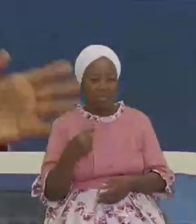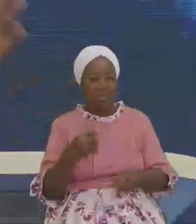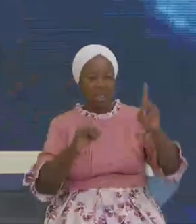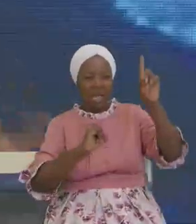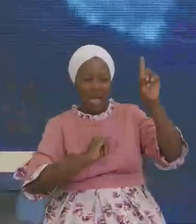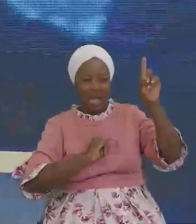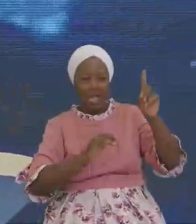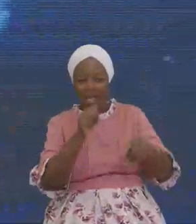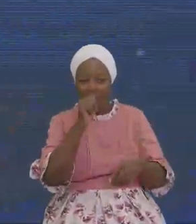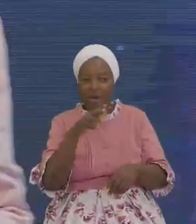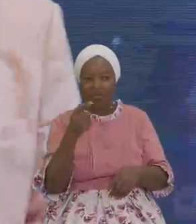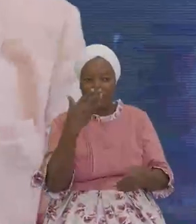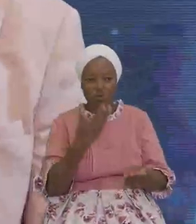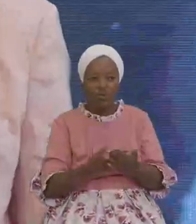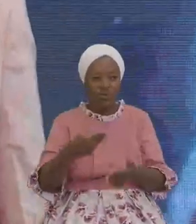Verset